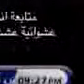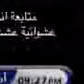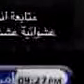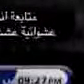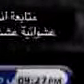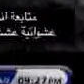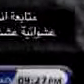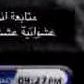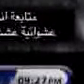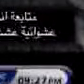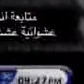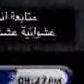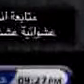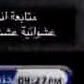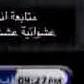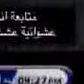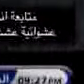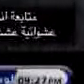ازاي.